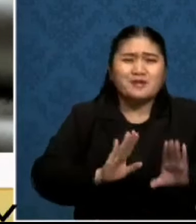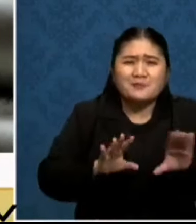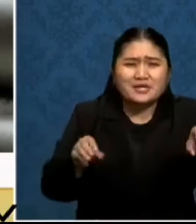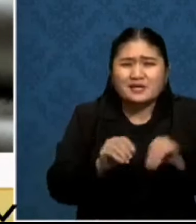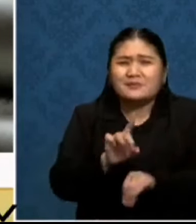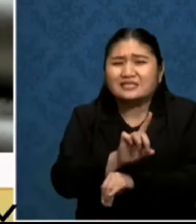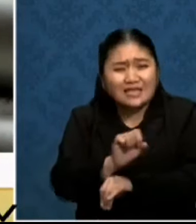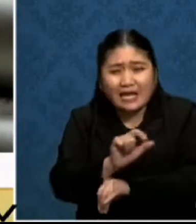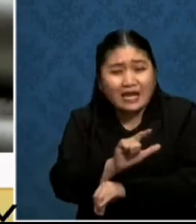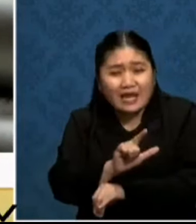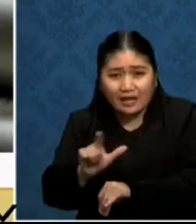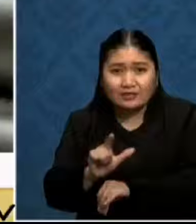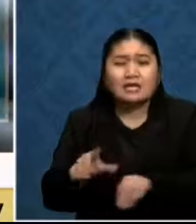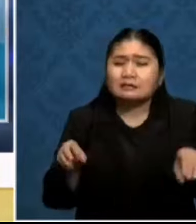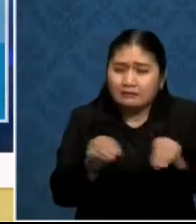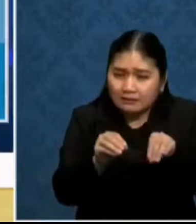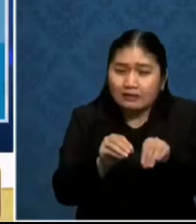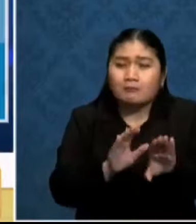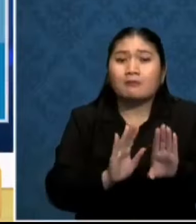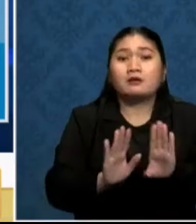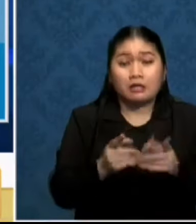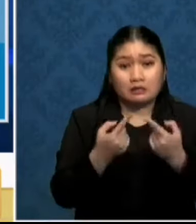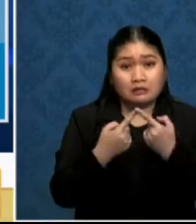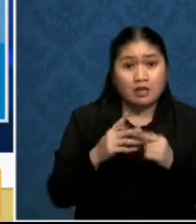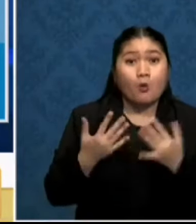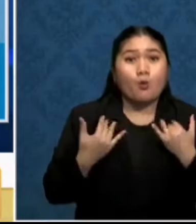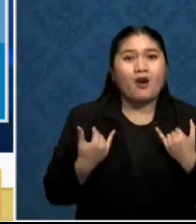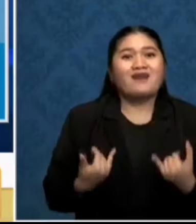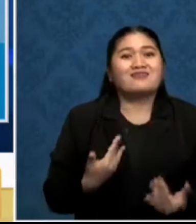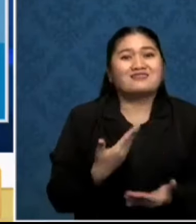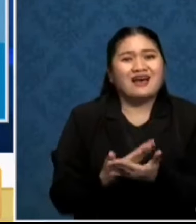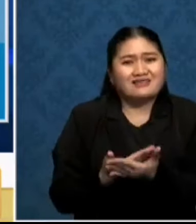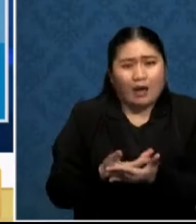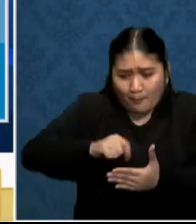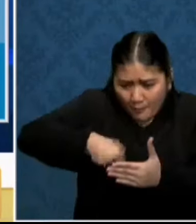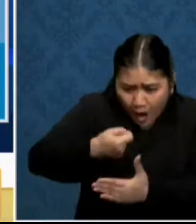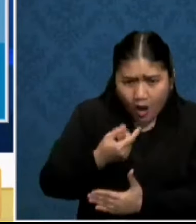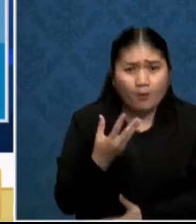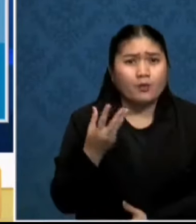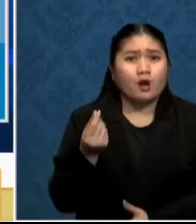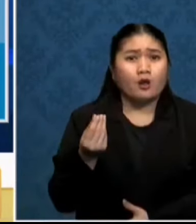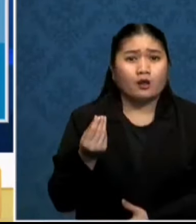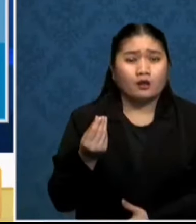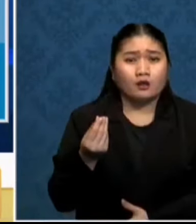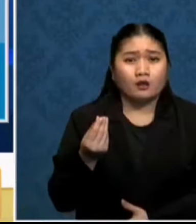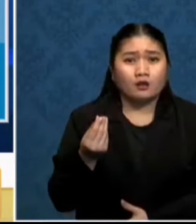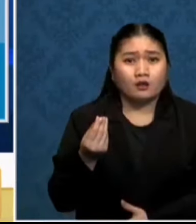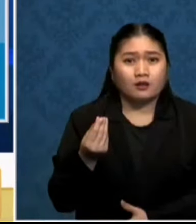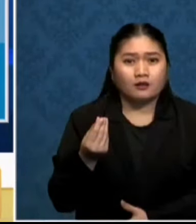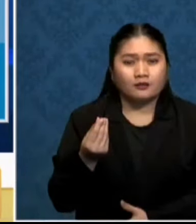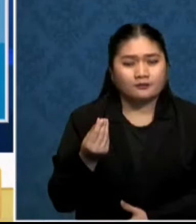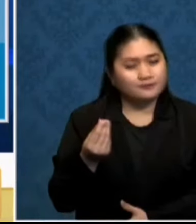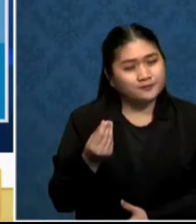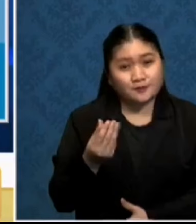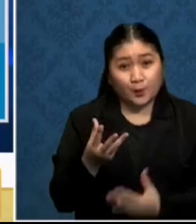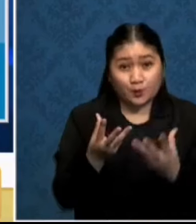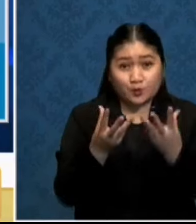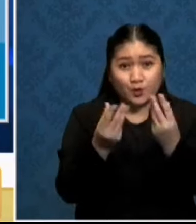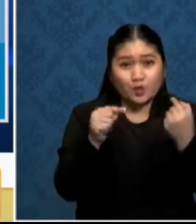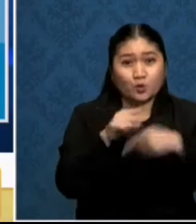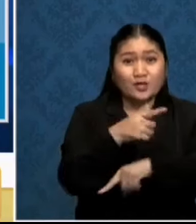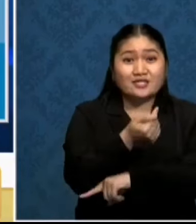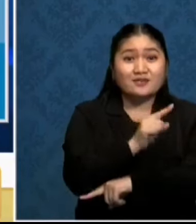กลมๆแต่ท่านประธานทราบมั้ยครับวันนี้ใช้ไปกี่ตังค์ตัวเลขวันที่ 11